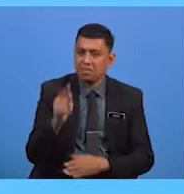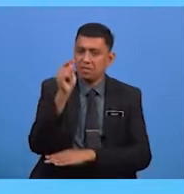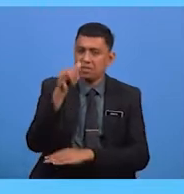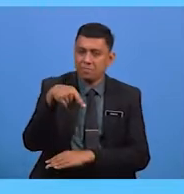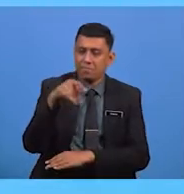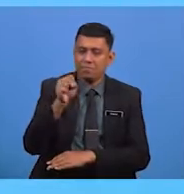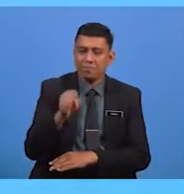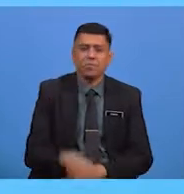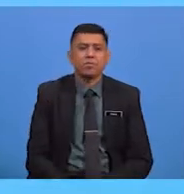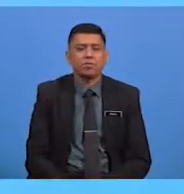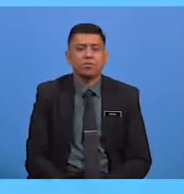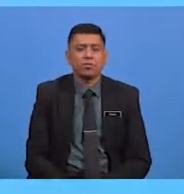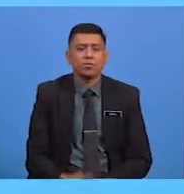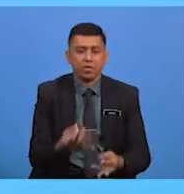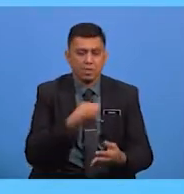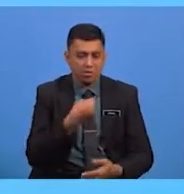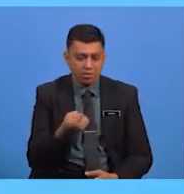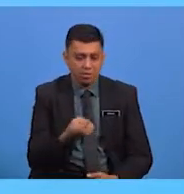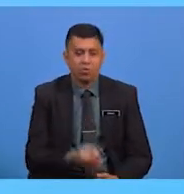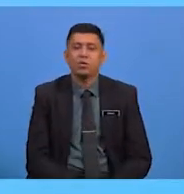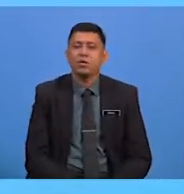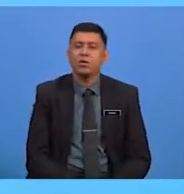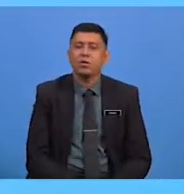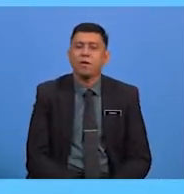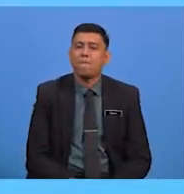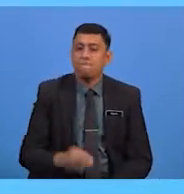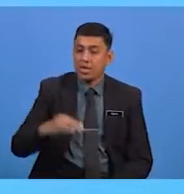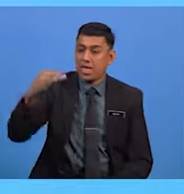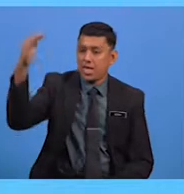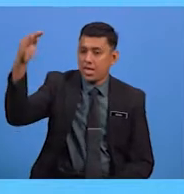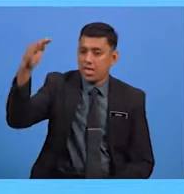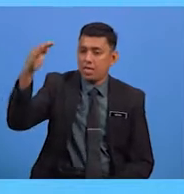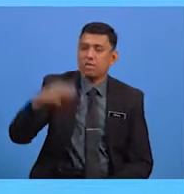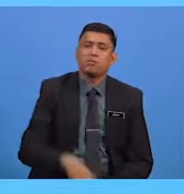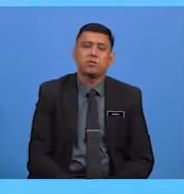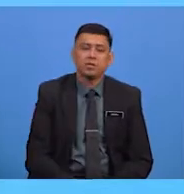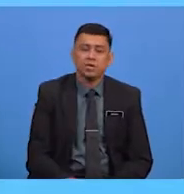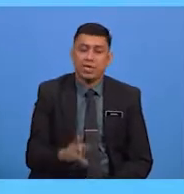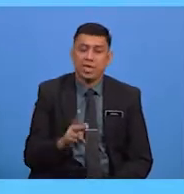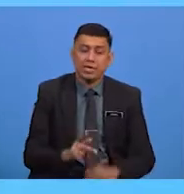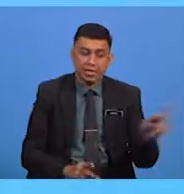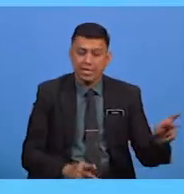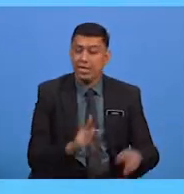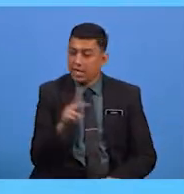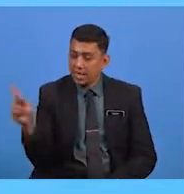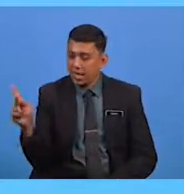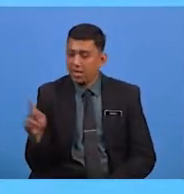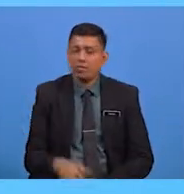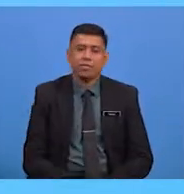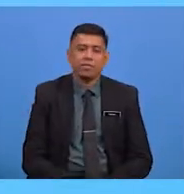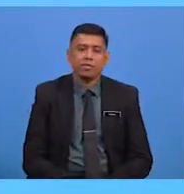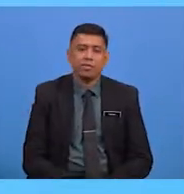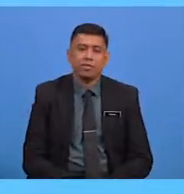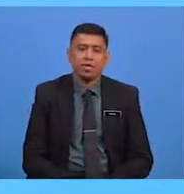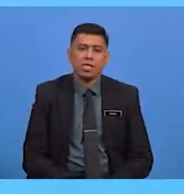panduan. Jika ingin menyusun item mengikut turutan menaik dari arah kiri ke kanan atau daripada